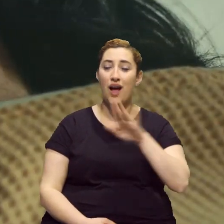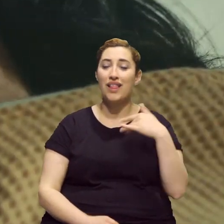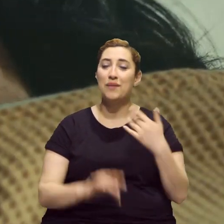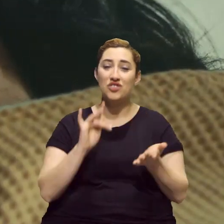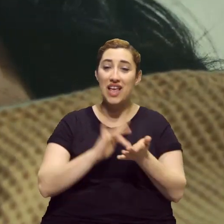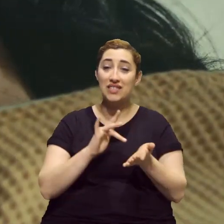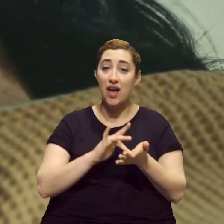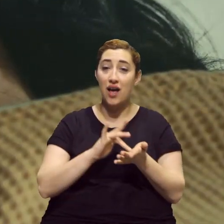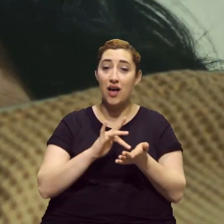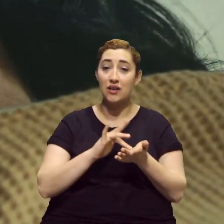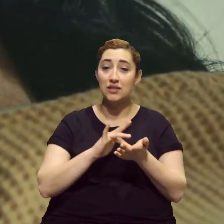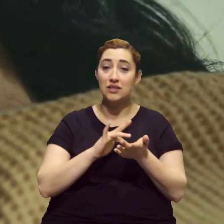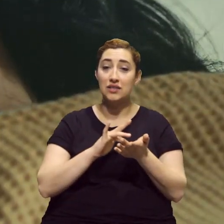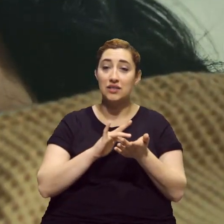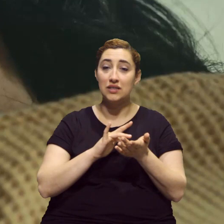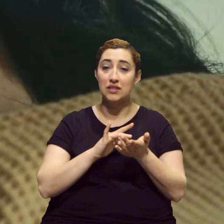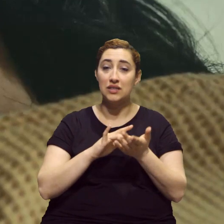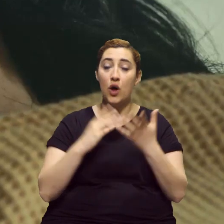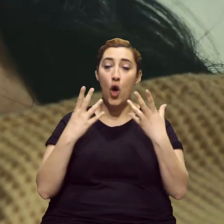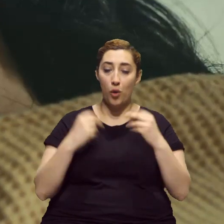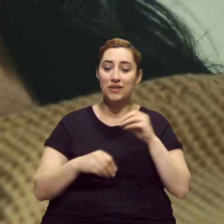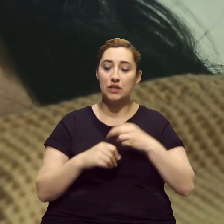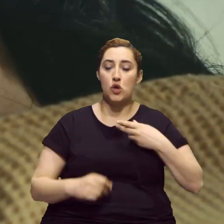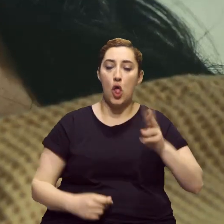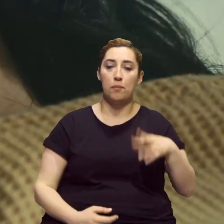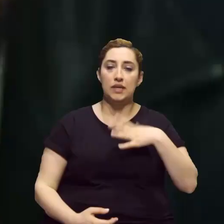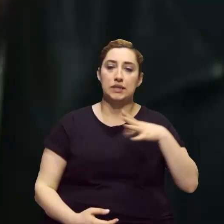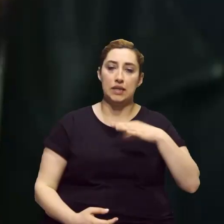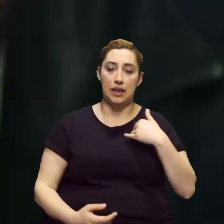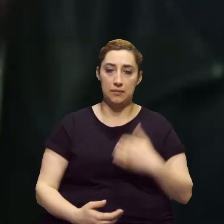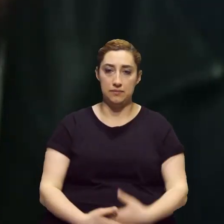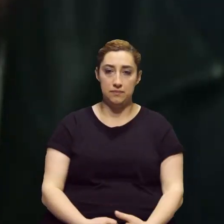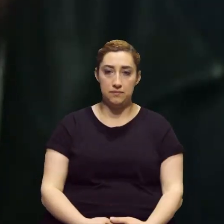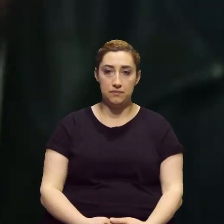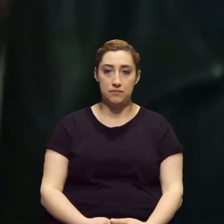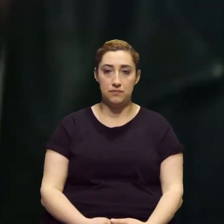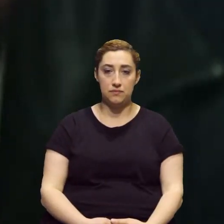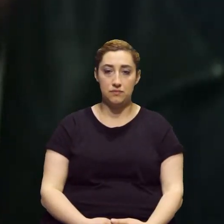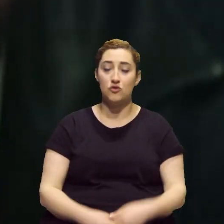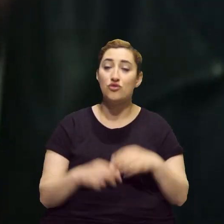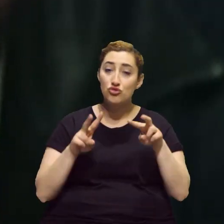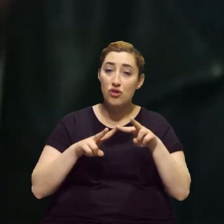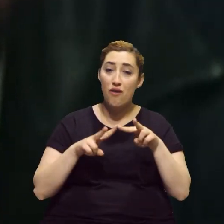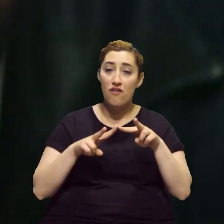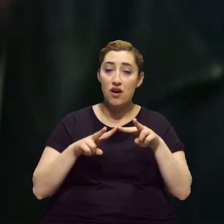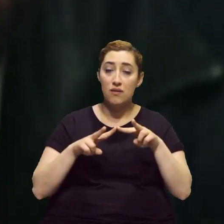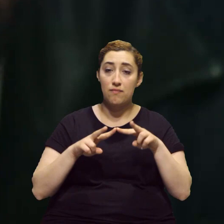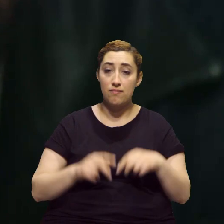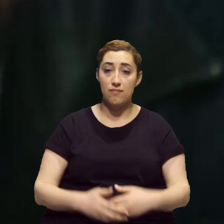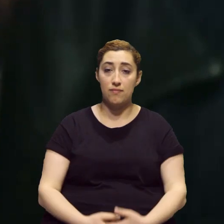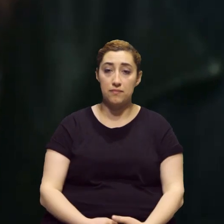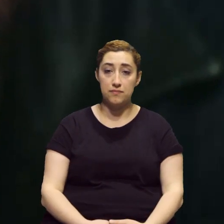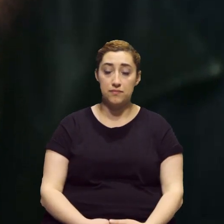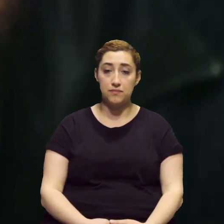Günahlarımın bedelini ödemek için ölmek istedim. Mustafa.